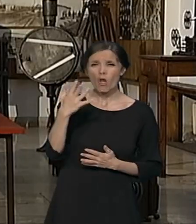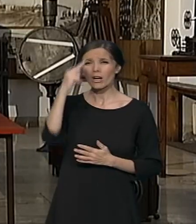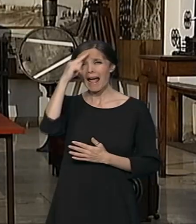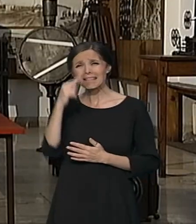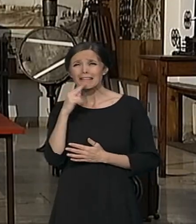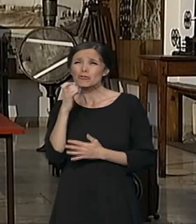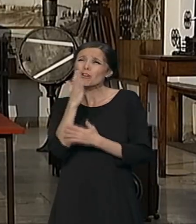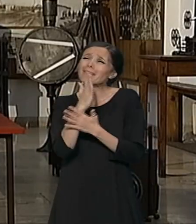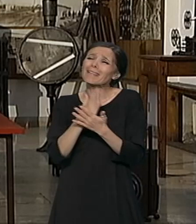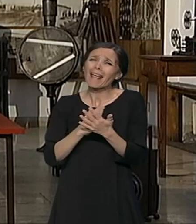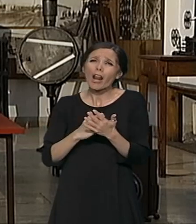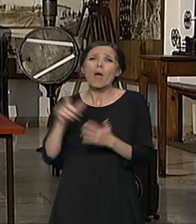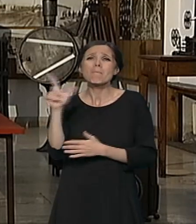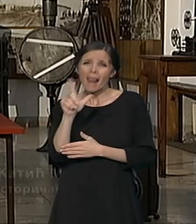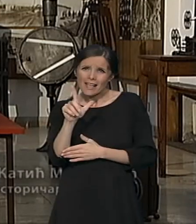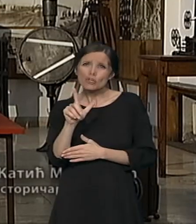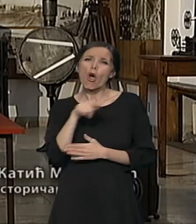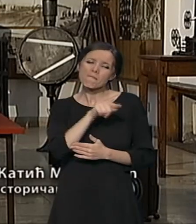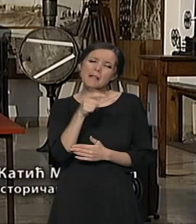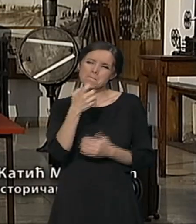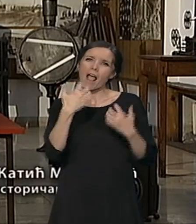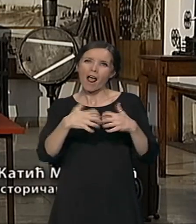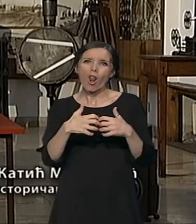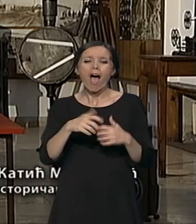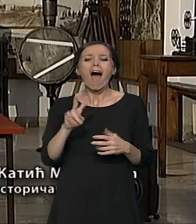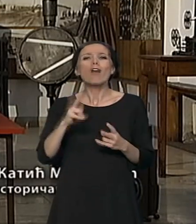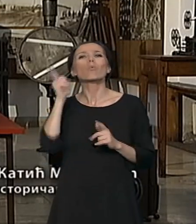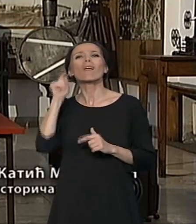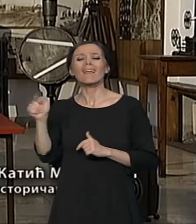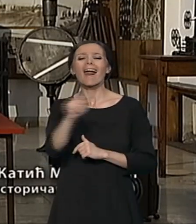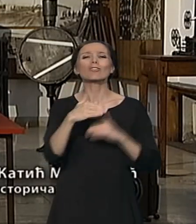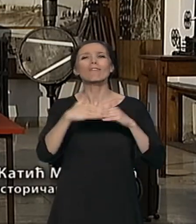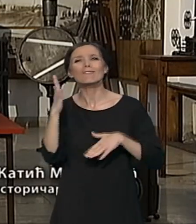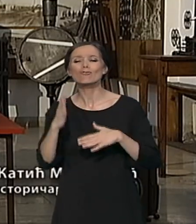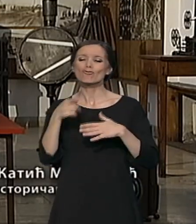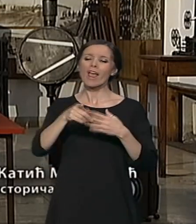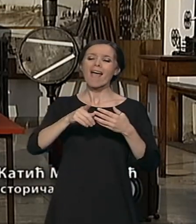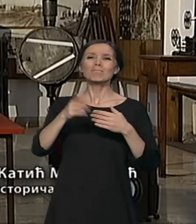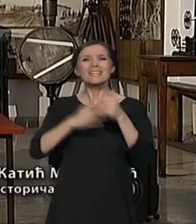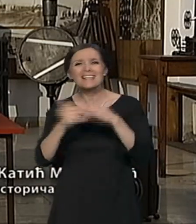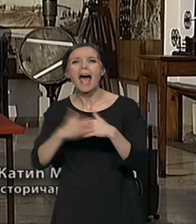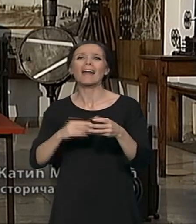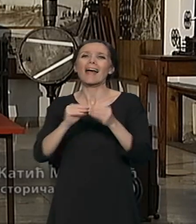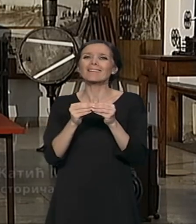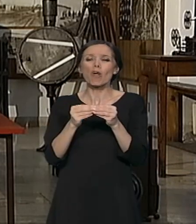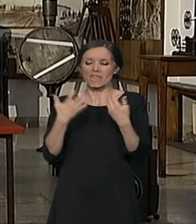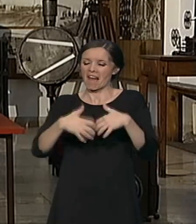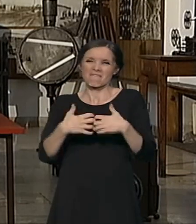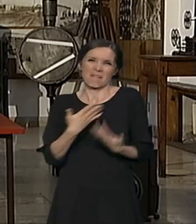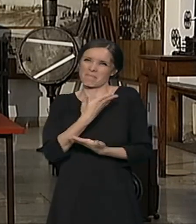sve do Prvog svetskog rata bile pretežno zanatsko-trgovački centri, a ne industrijski. I to je naravno i